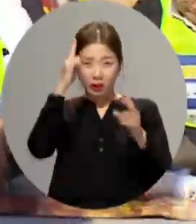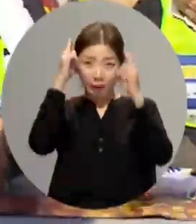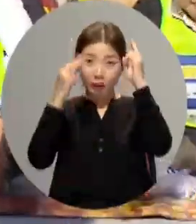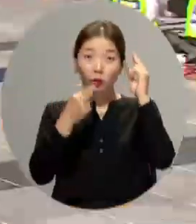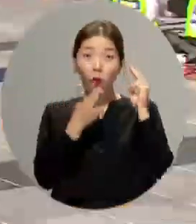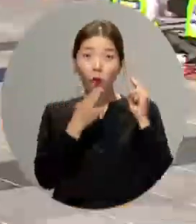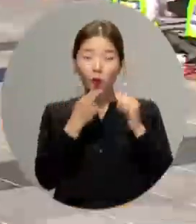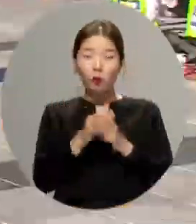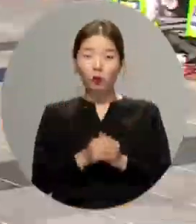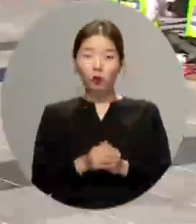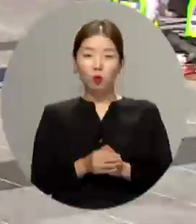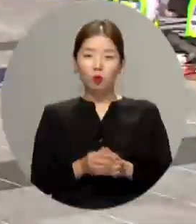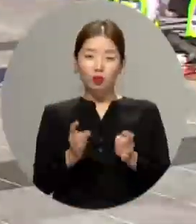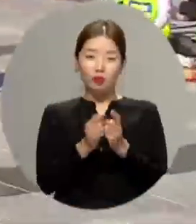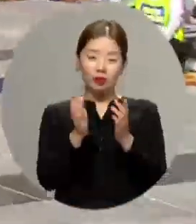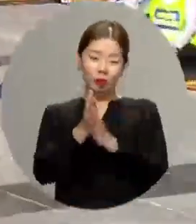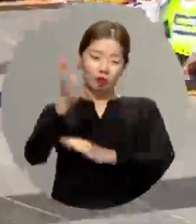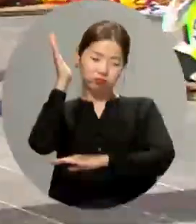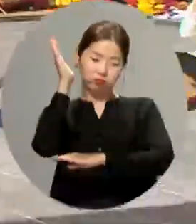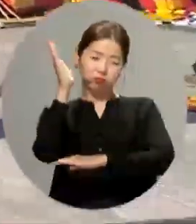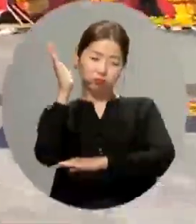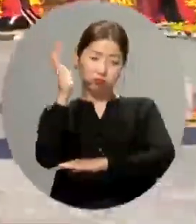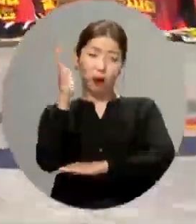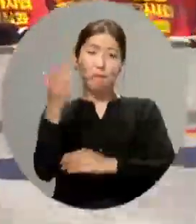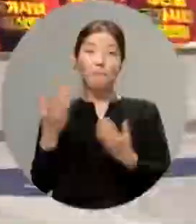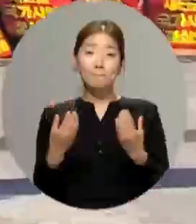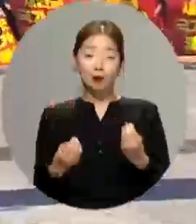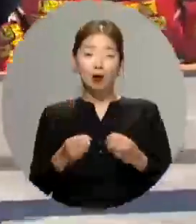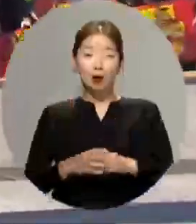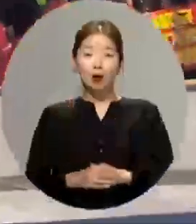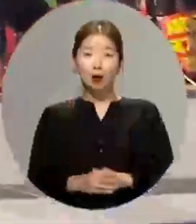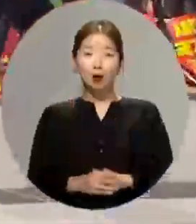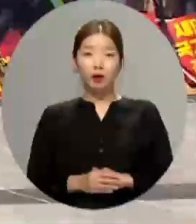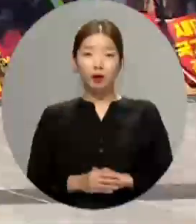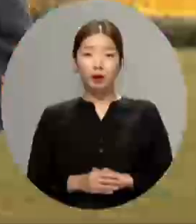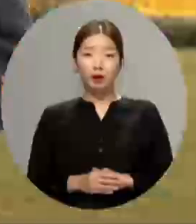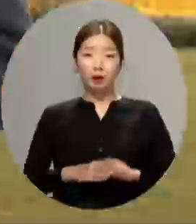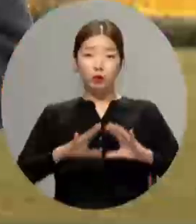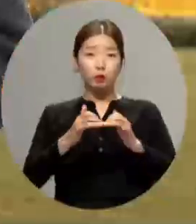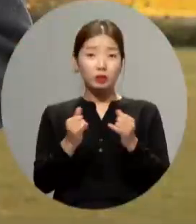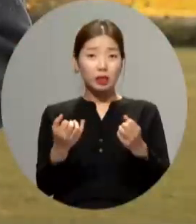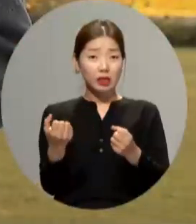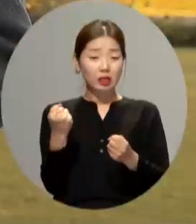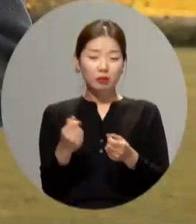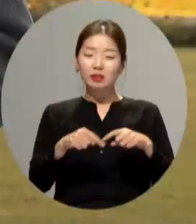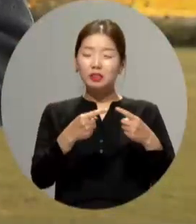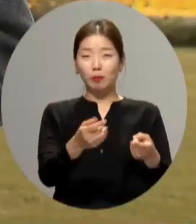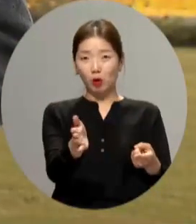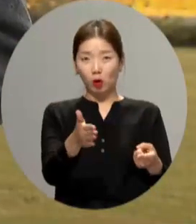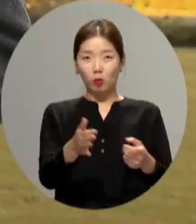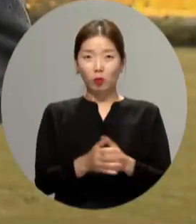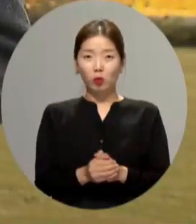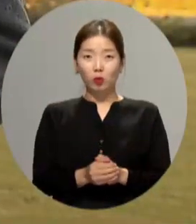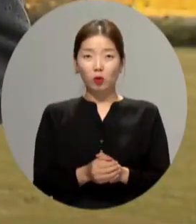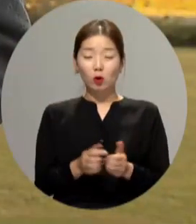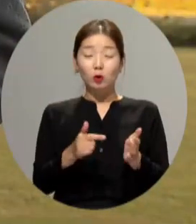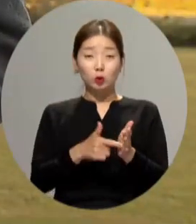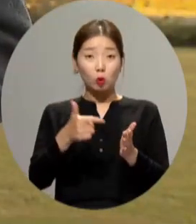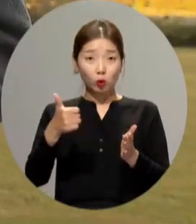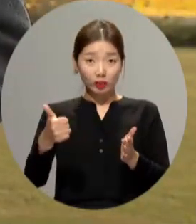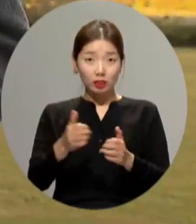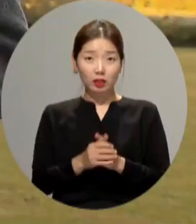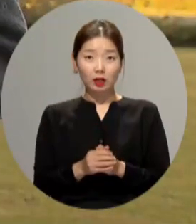없이 결의문을 낭독하는 선에서 마무리됐습니다. 국민의힘은 집회에 불참했지만 한덕수